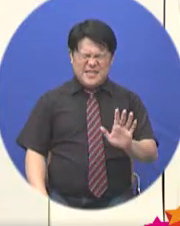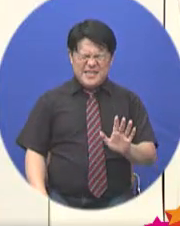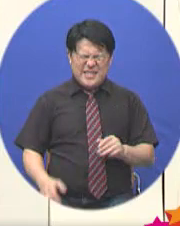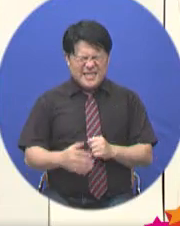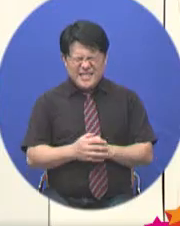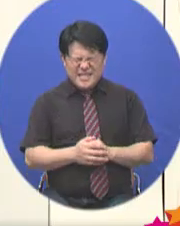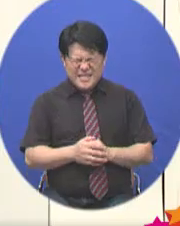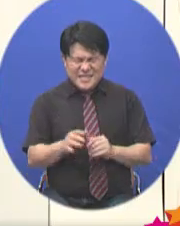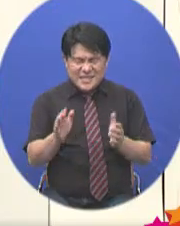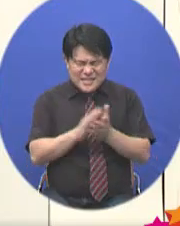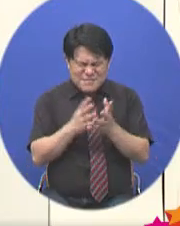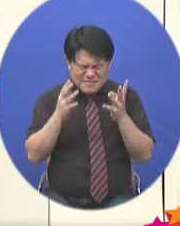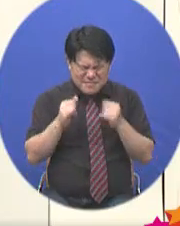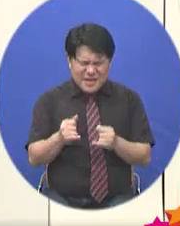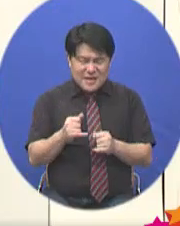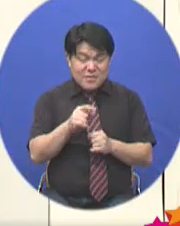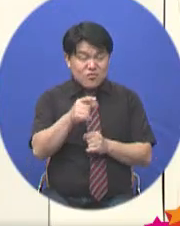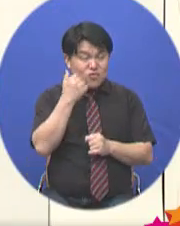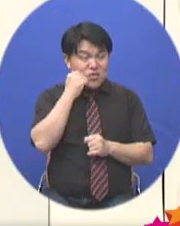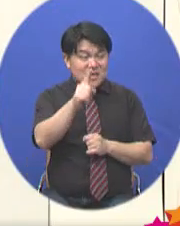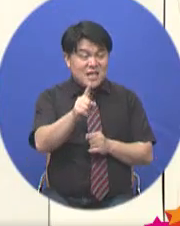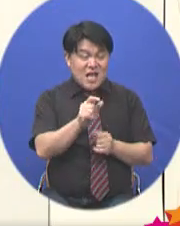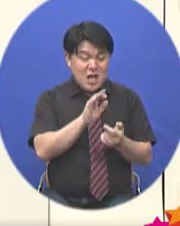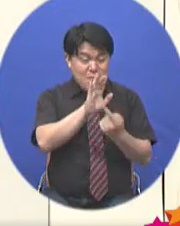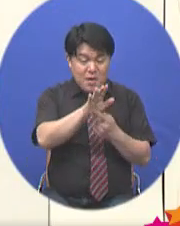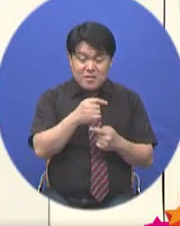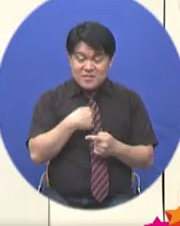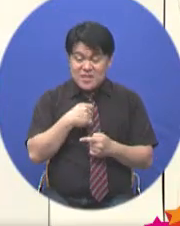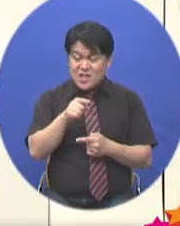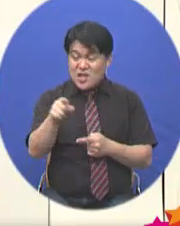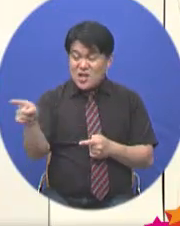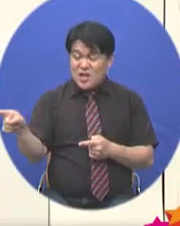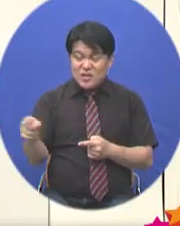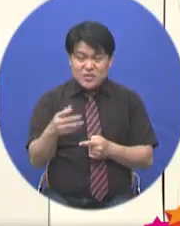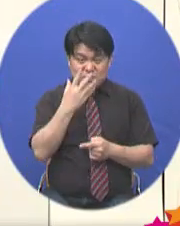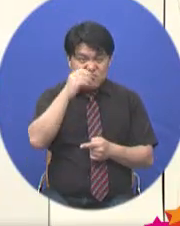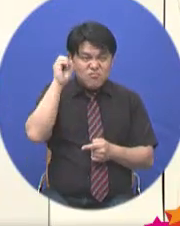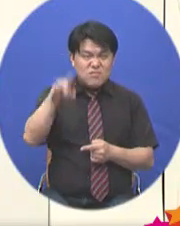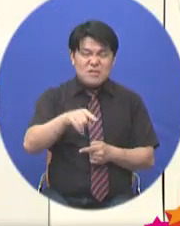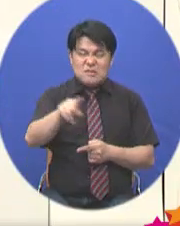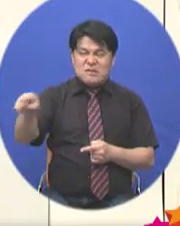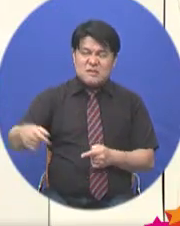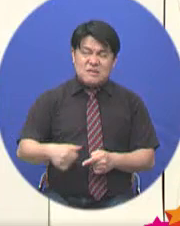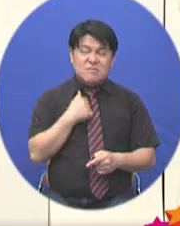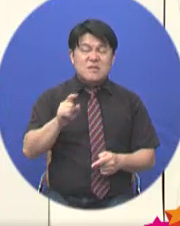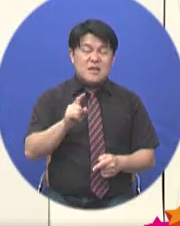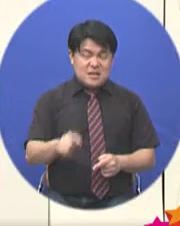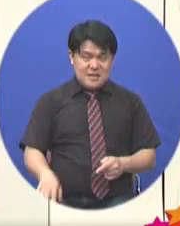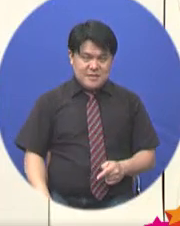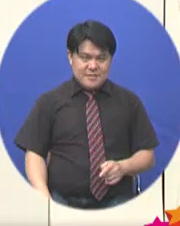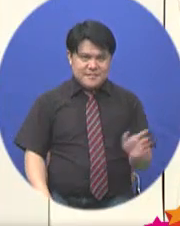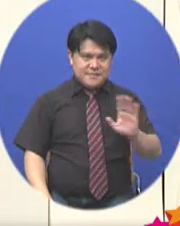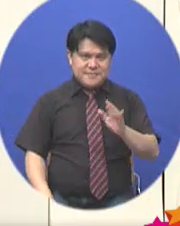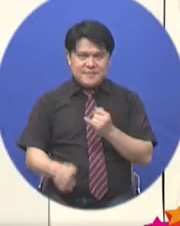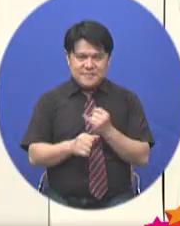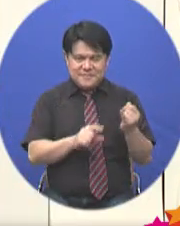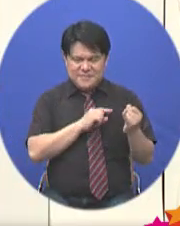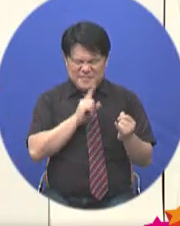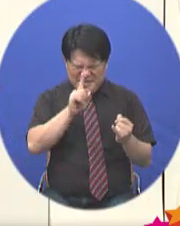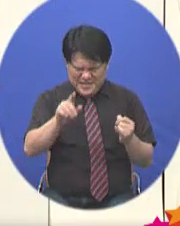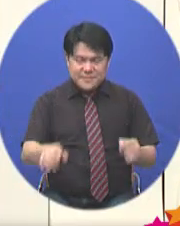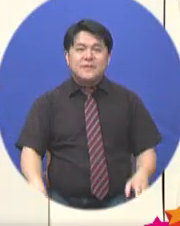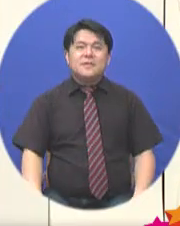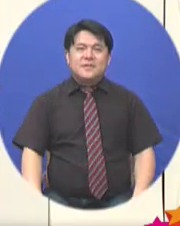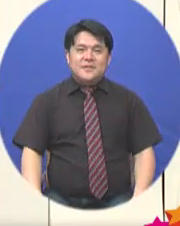사람이 되려면 이 사람이 삐치고 이 사람 되면 저 사람 삐치고 에. 그럴 때는 그렇네. 부인 이름 딱 되면 돼요.